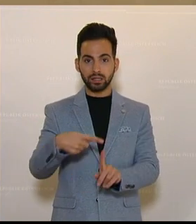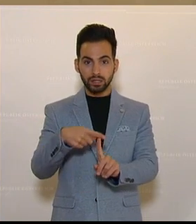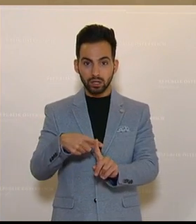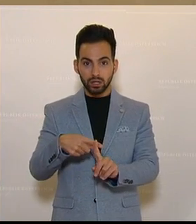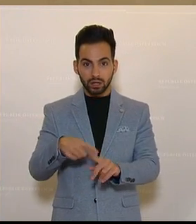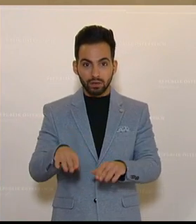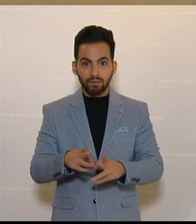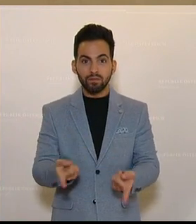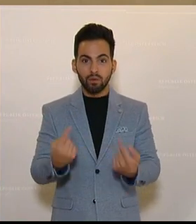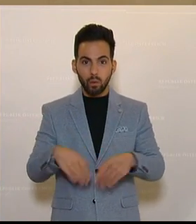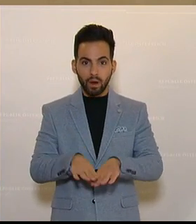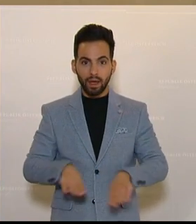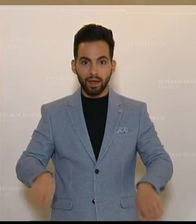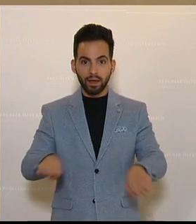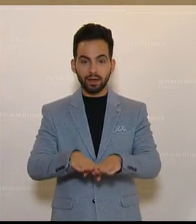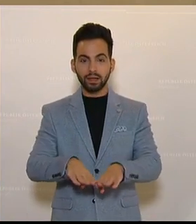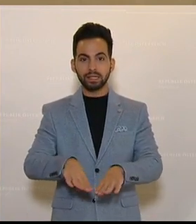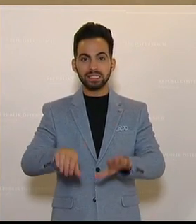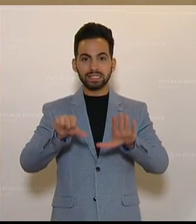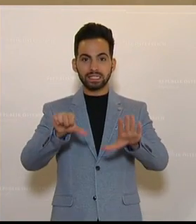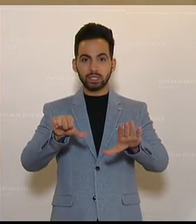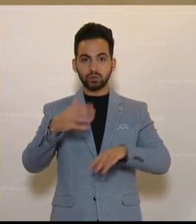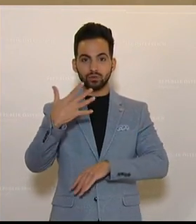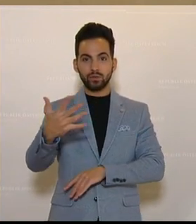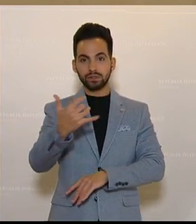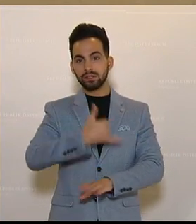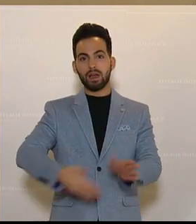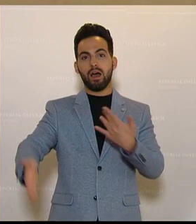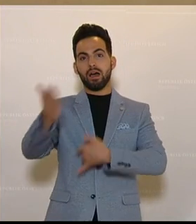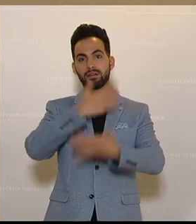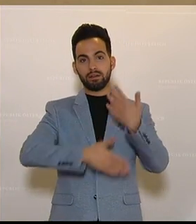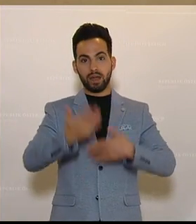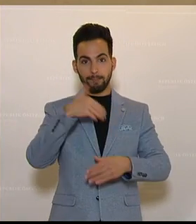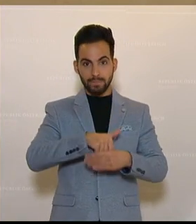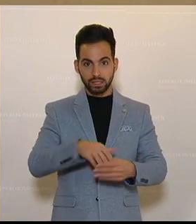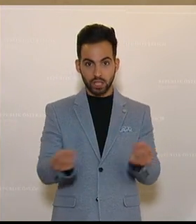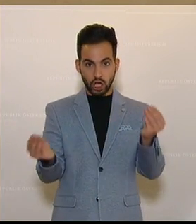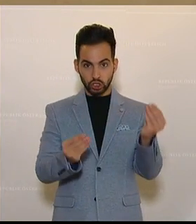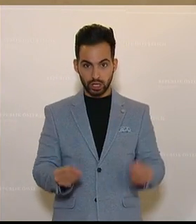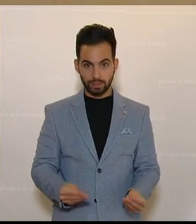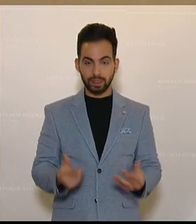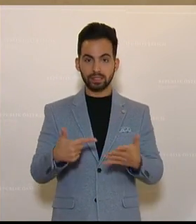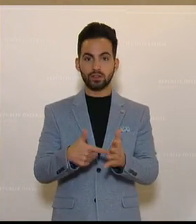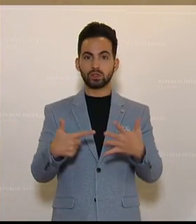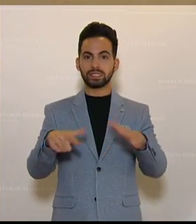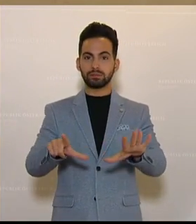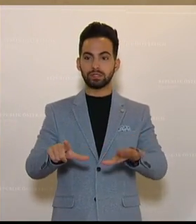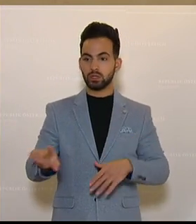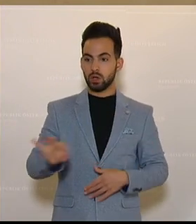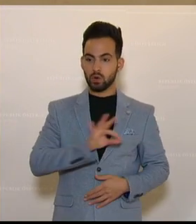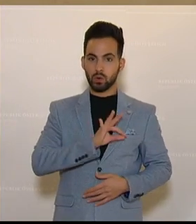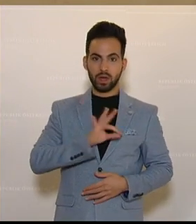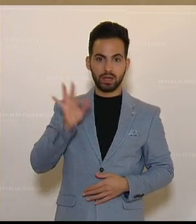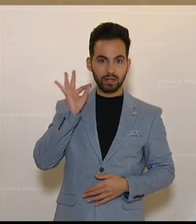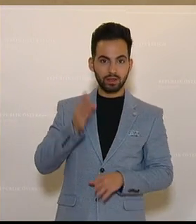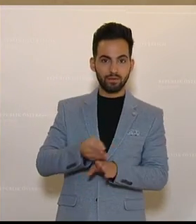basiert auf der Konsumerstellung, die vor 56 Jahren erstellt wurde. Und 2017, die Kollegin hat schon angesprochen,